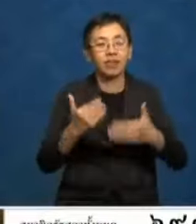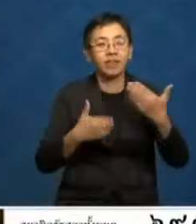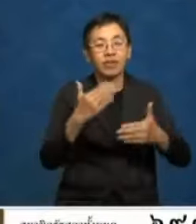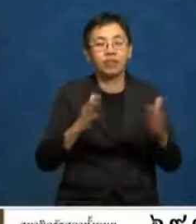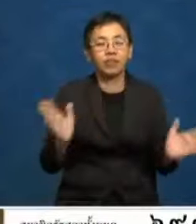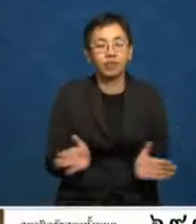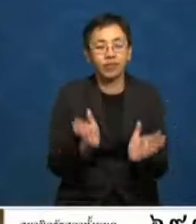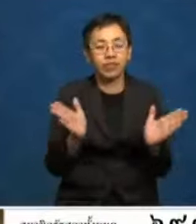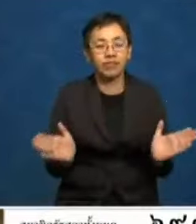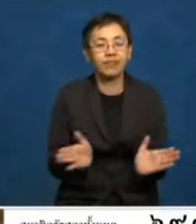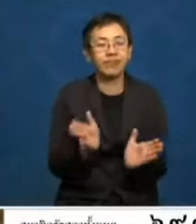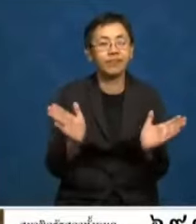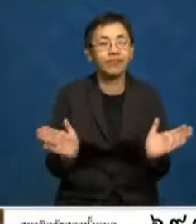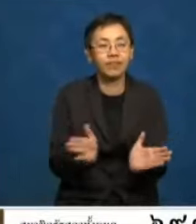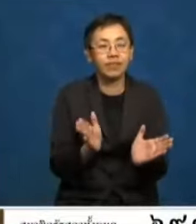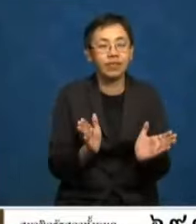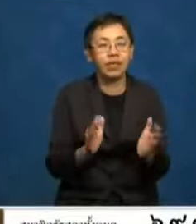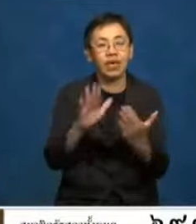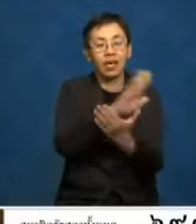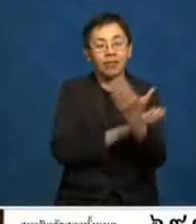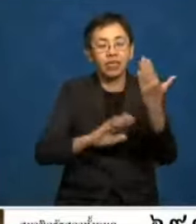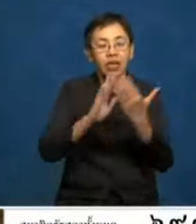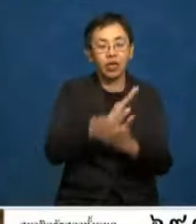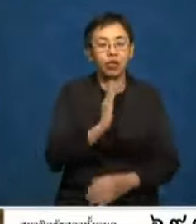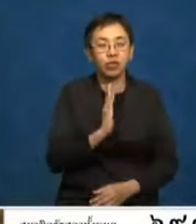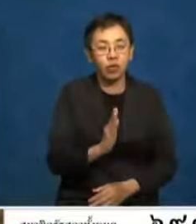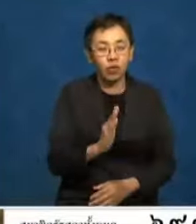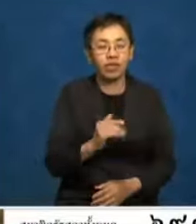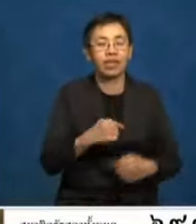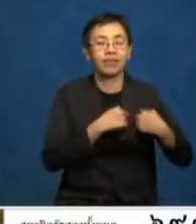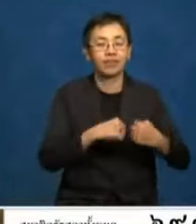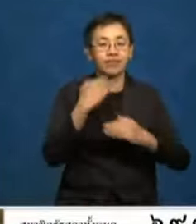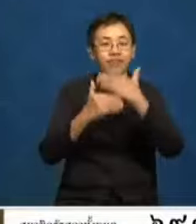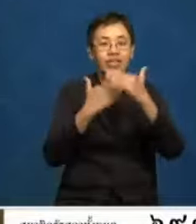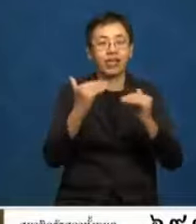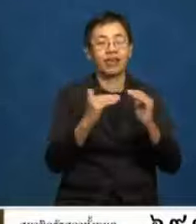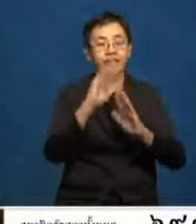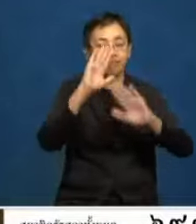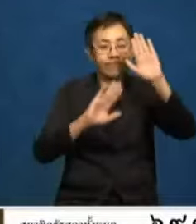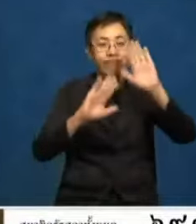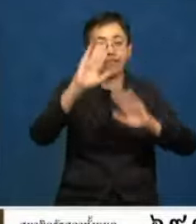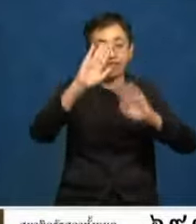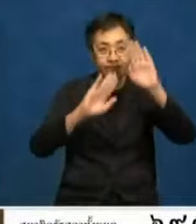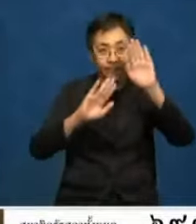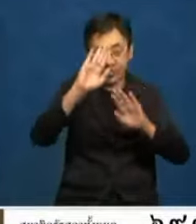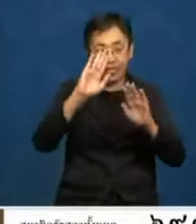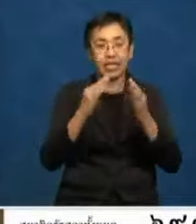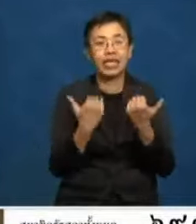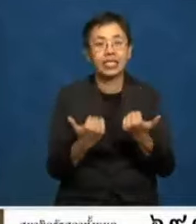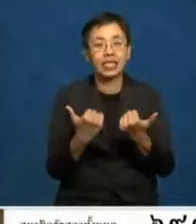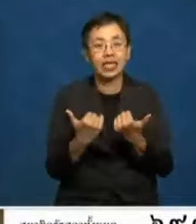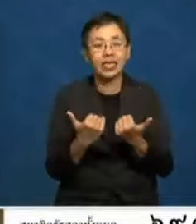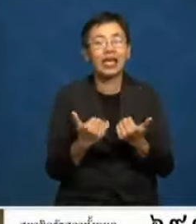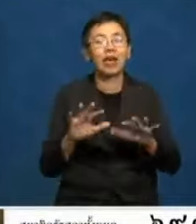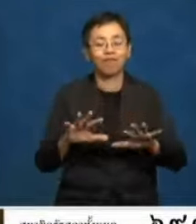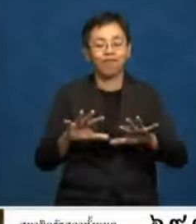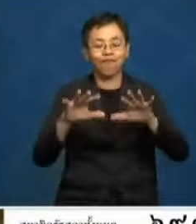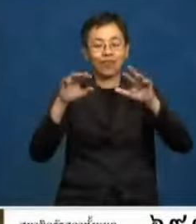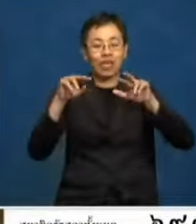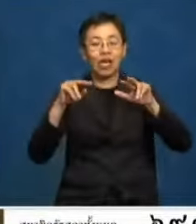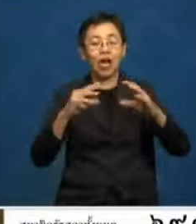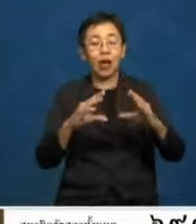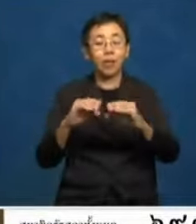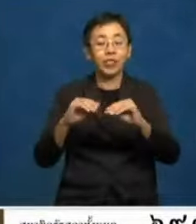สริมสร้างบ้านเมืองสุจริตหัวใจพัฒนาประชาธิปไตยนะครับซึ่งกำลังมานั่งฟังการประชุม